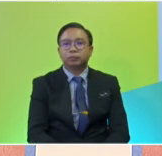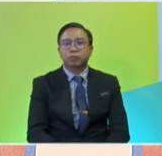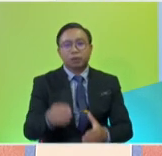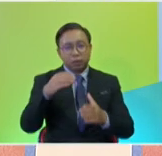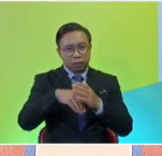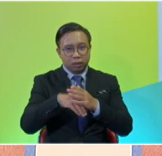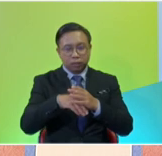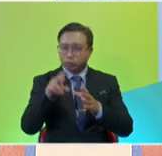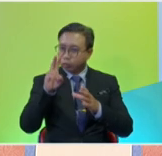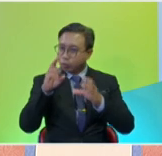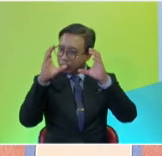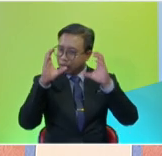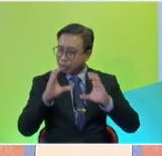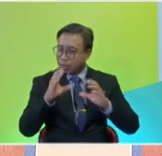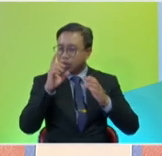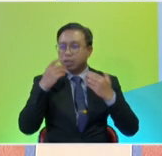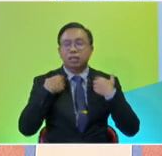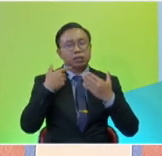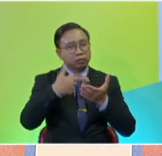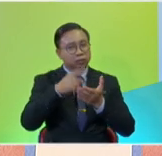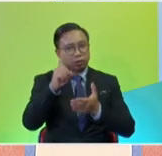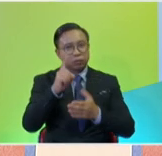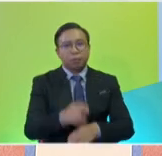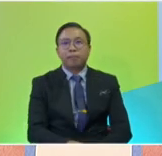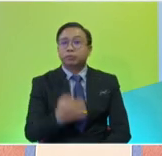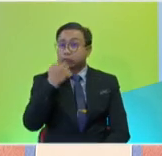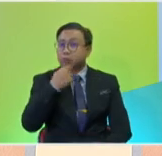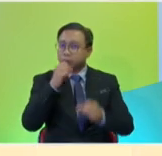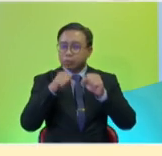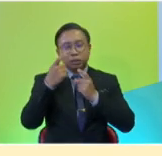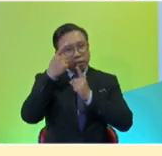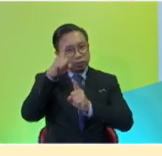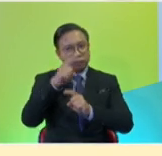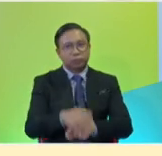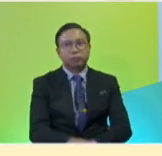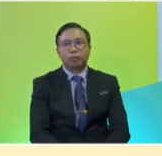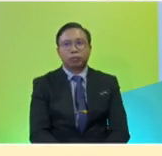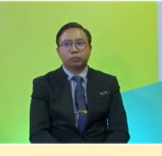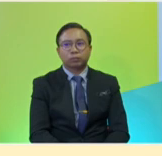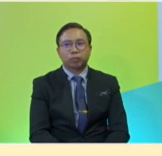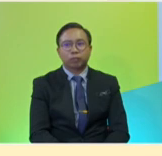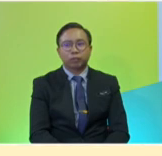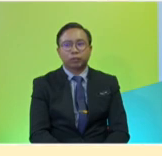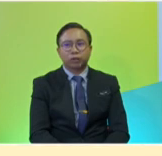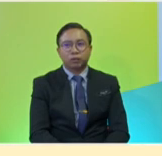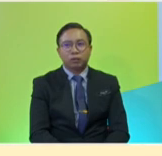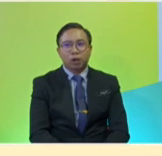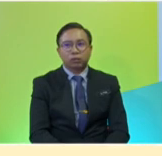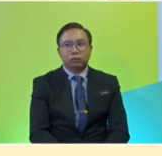rangka kedua Ada lagi satu jawabannya siapa boleh jawab dari tadi Luis